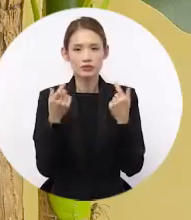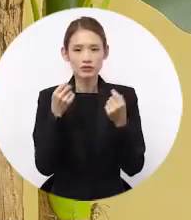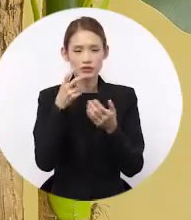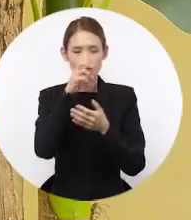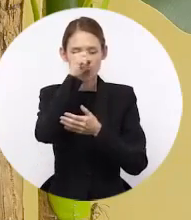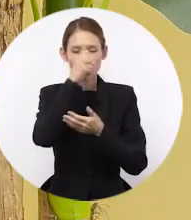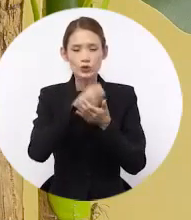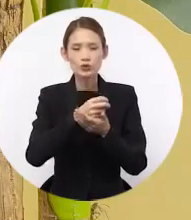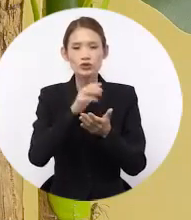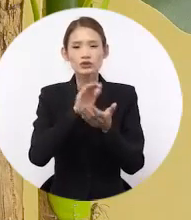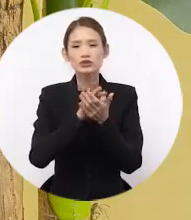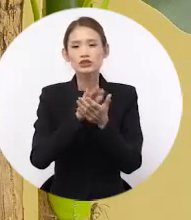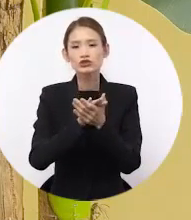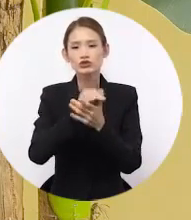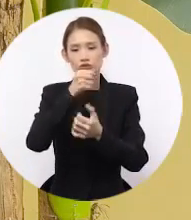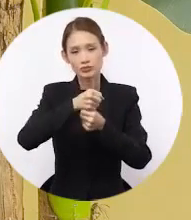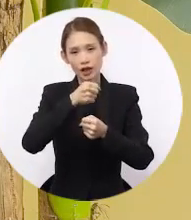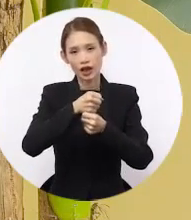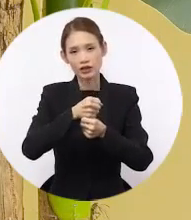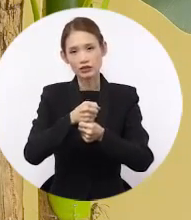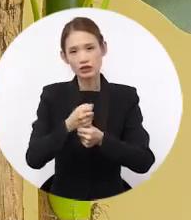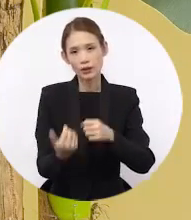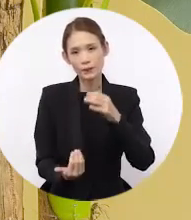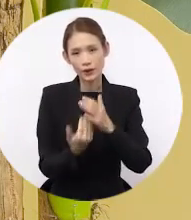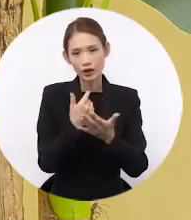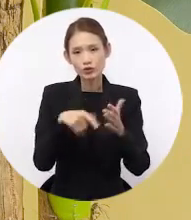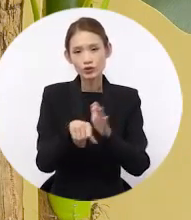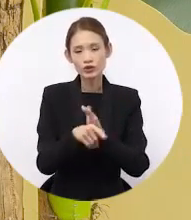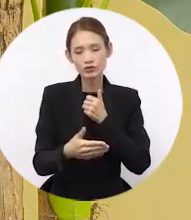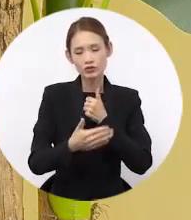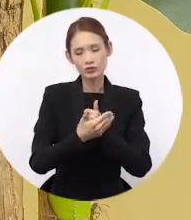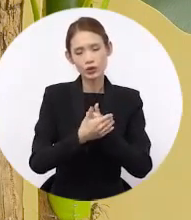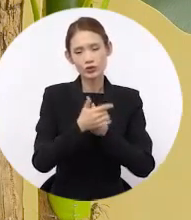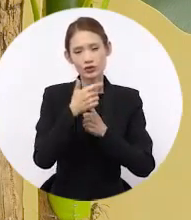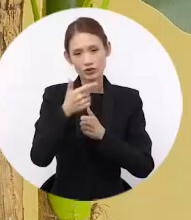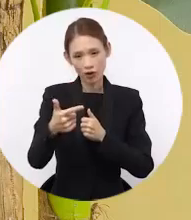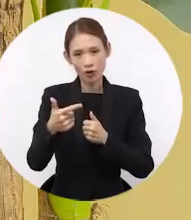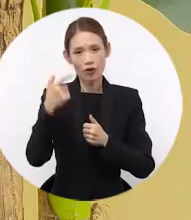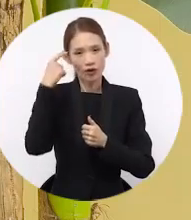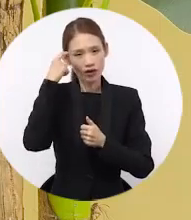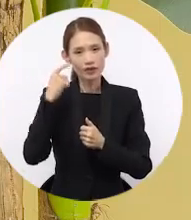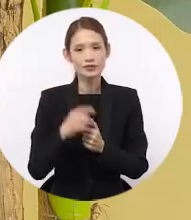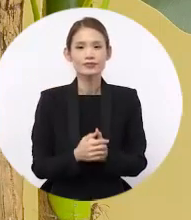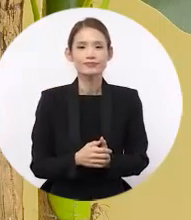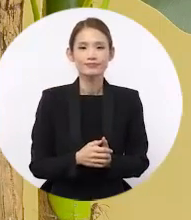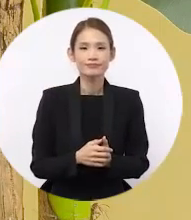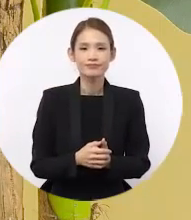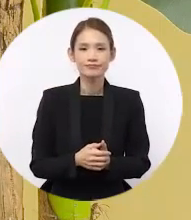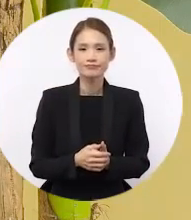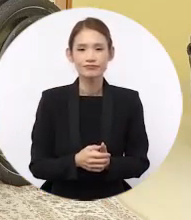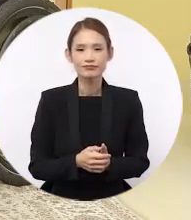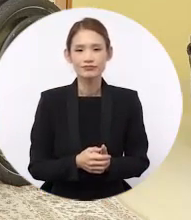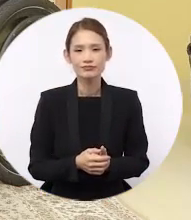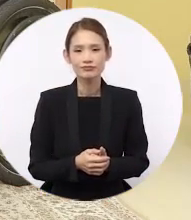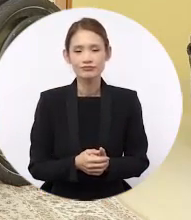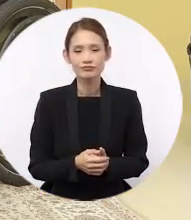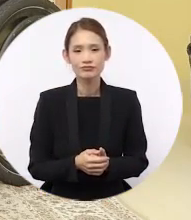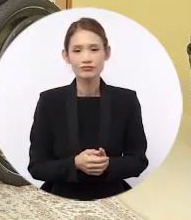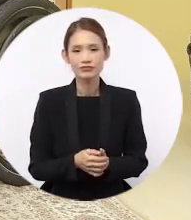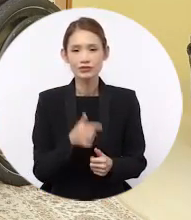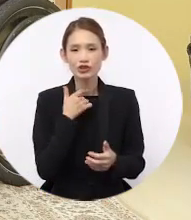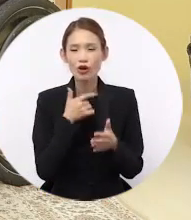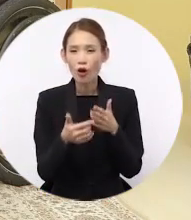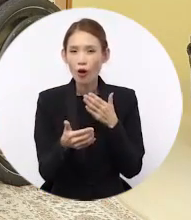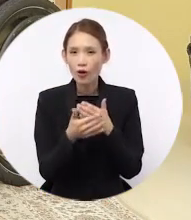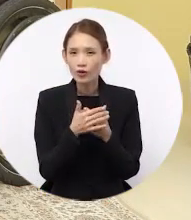제도가 그러한 좋은 교훈 관계를 만들기 위해서 도움이 될 수 있는 제도라고 저는 생각을 하는 바입니다.